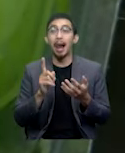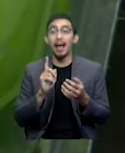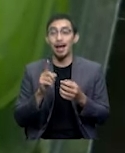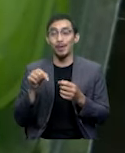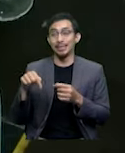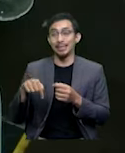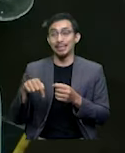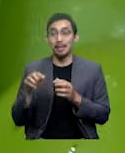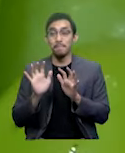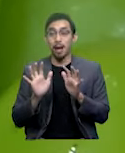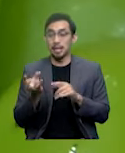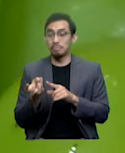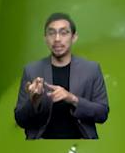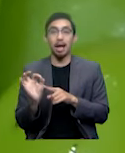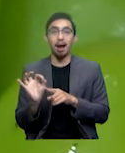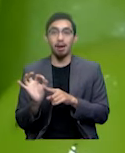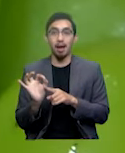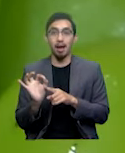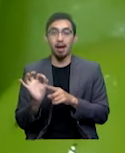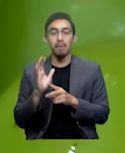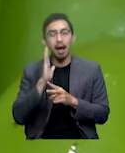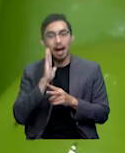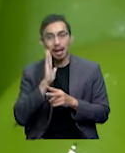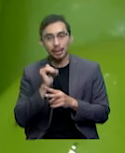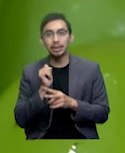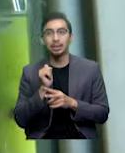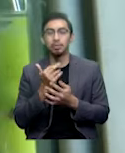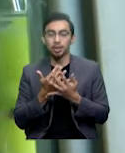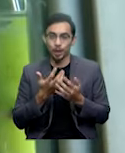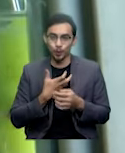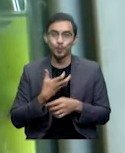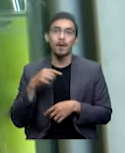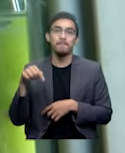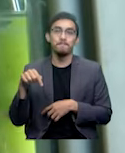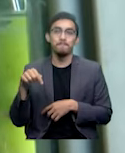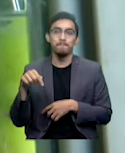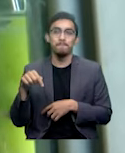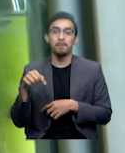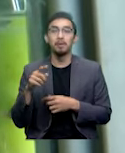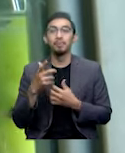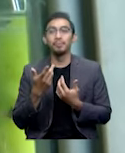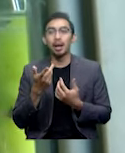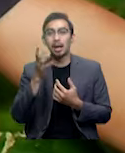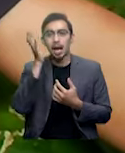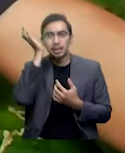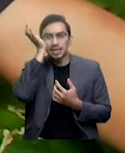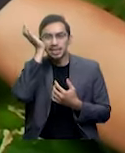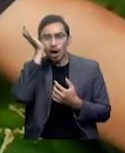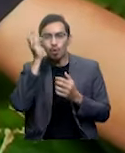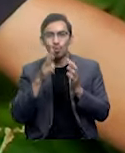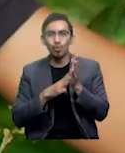tanpa biji, sekalian manis gitu. Tapi paling dicari anggur yang hijau Muscat gitu. Kalau rame-ramenya